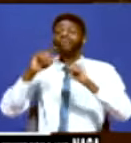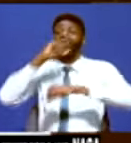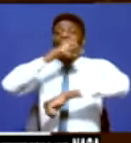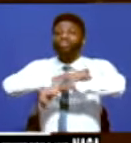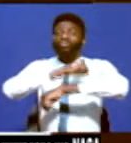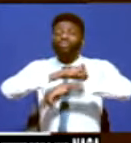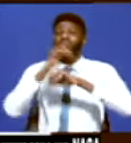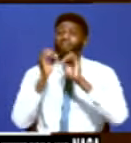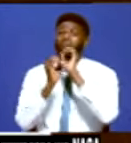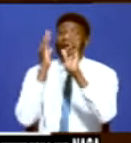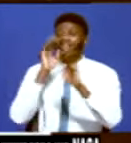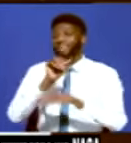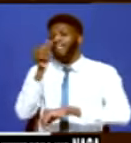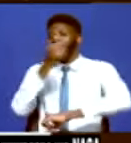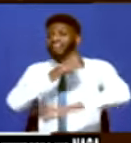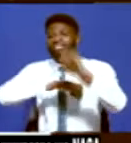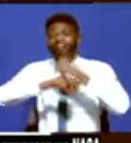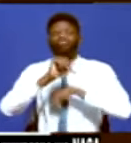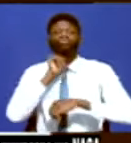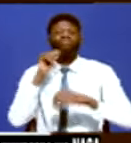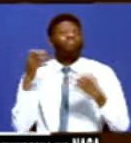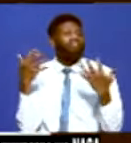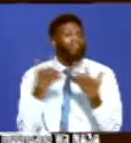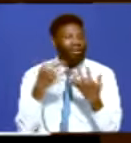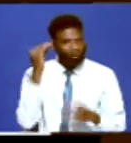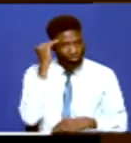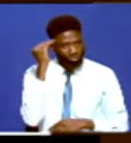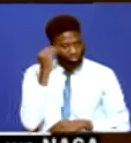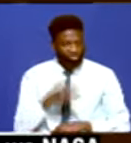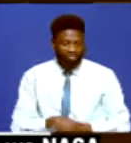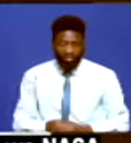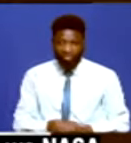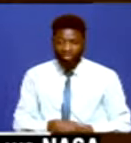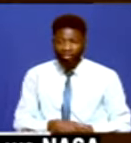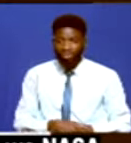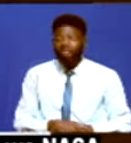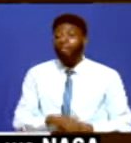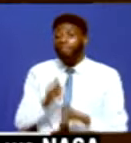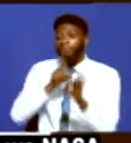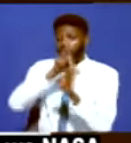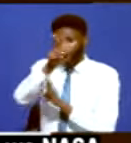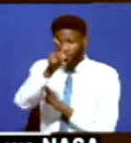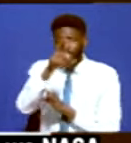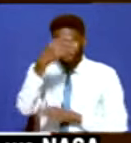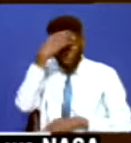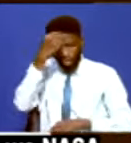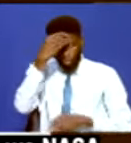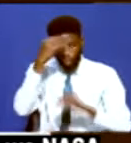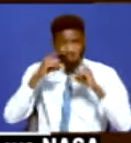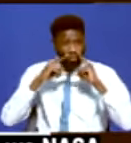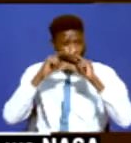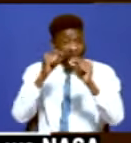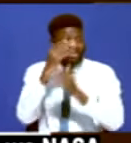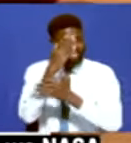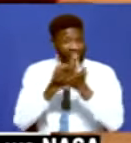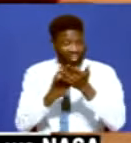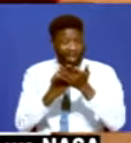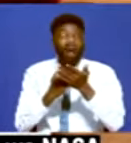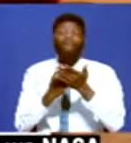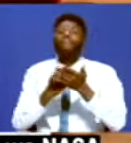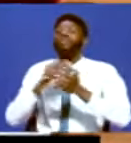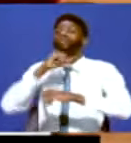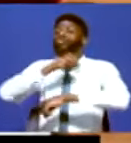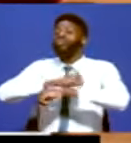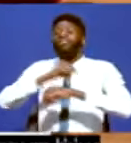hazihusiani na masomo. Aidha, Profesa Magoha alisema baadhi ya shule zinakosa kuzingatia kanuni za Wizara ya Afya kuhusu